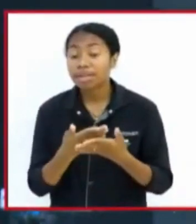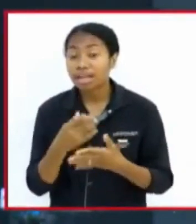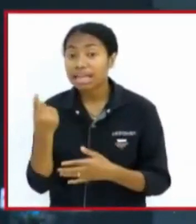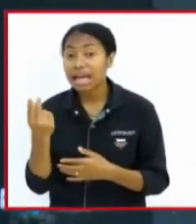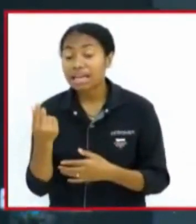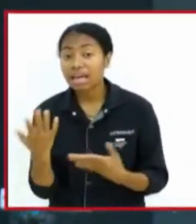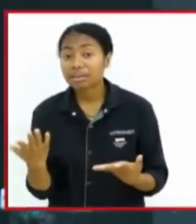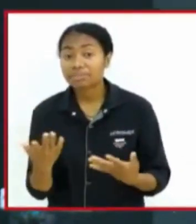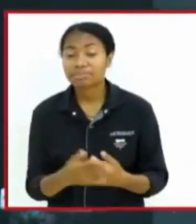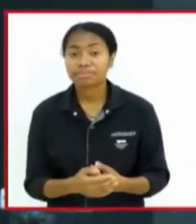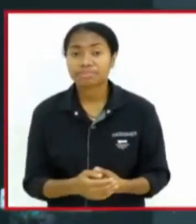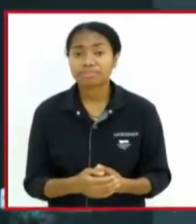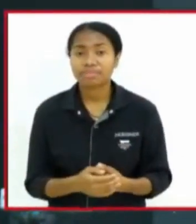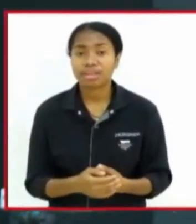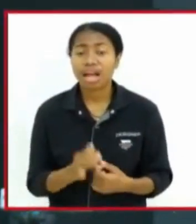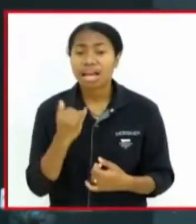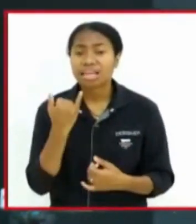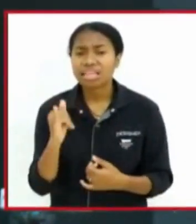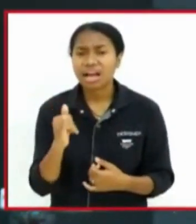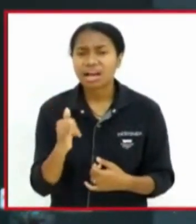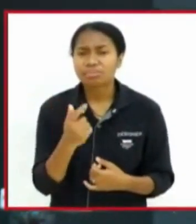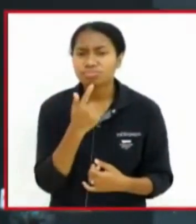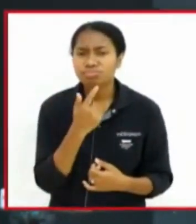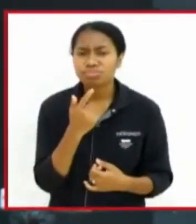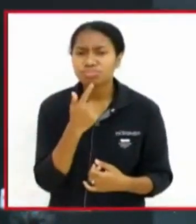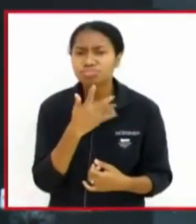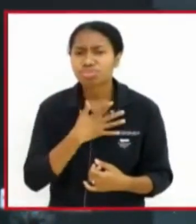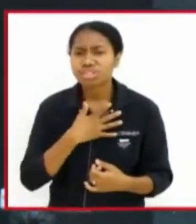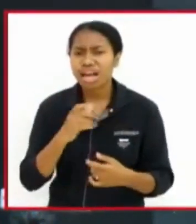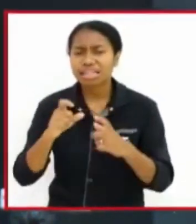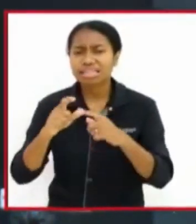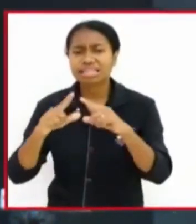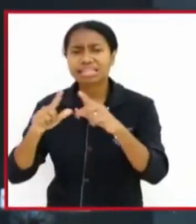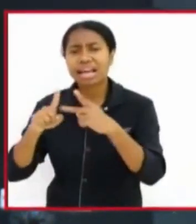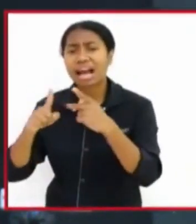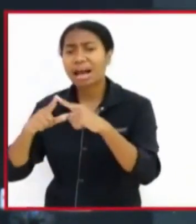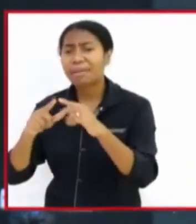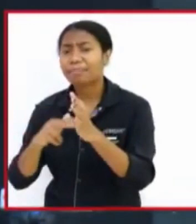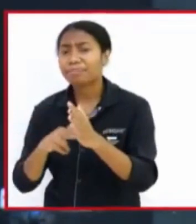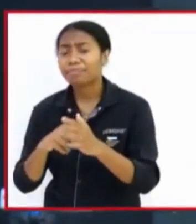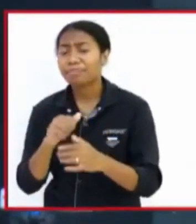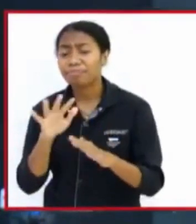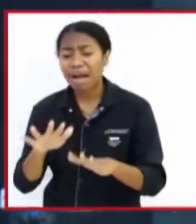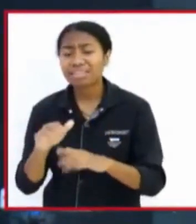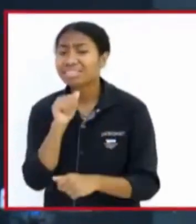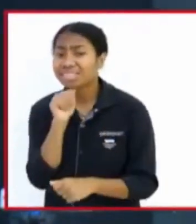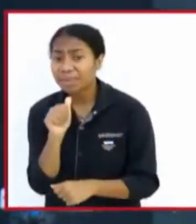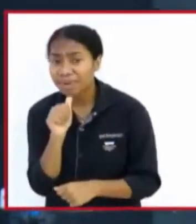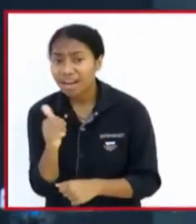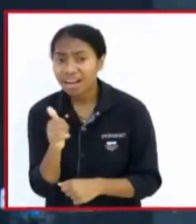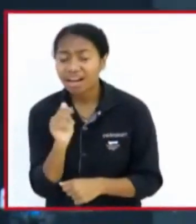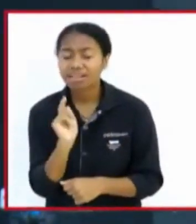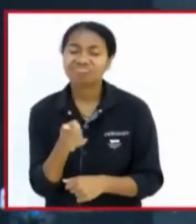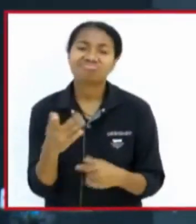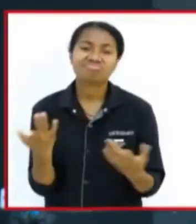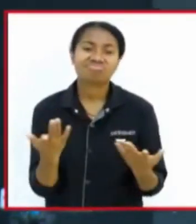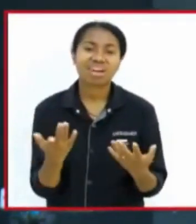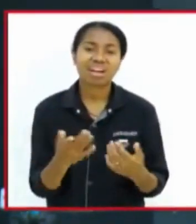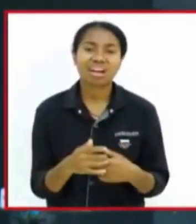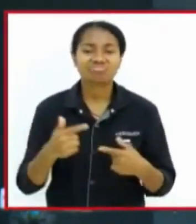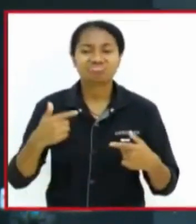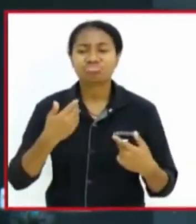nyamuk oleh pemegang saham banyak tapi wilayah Siapa itu dari Mesir maka terjadilah